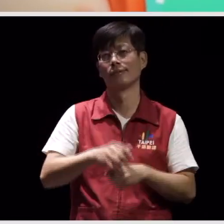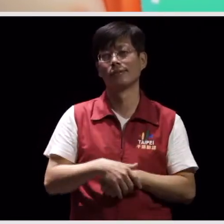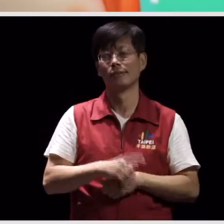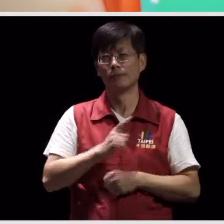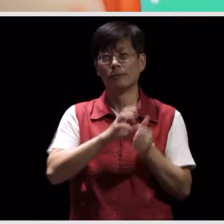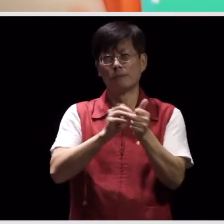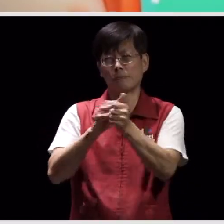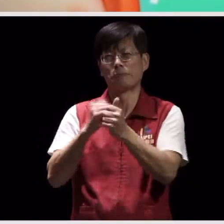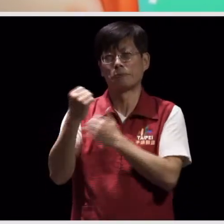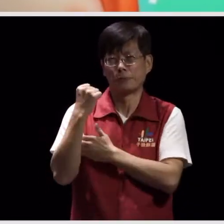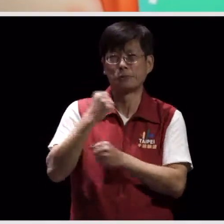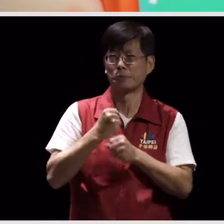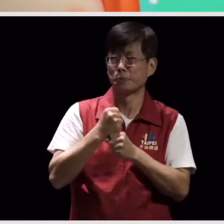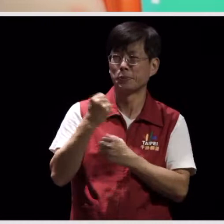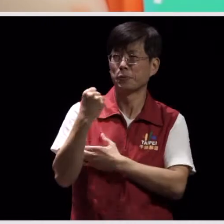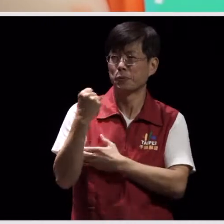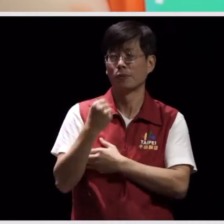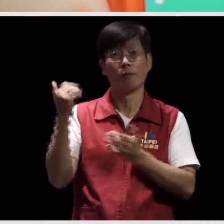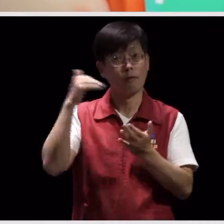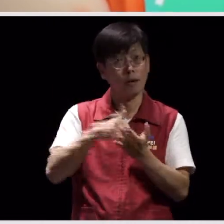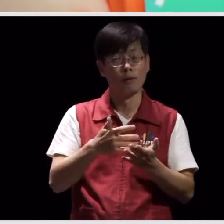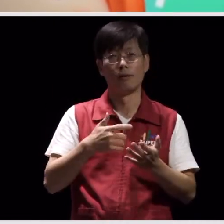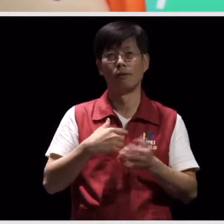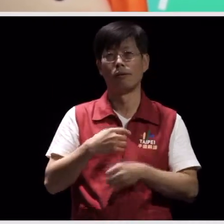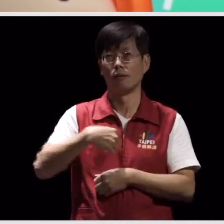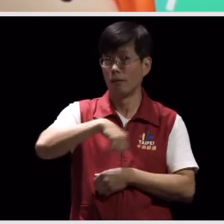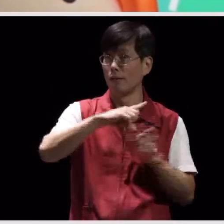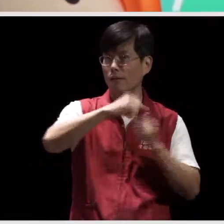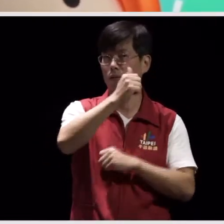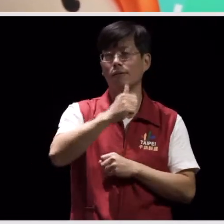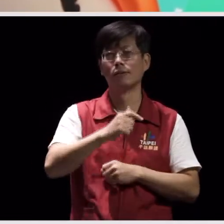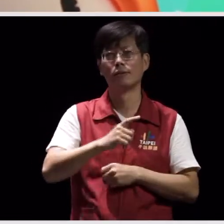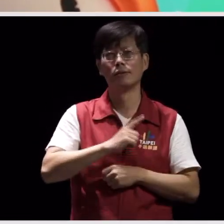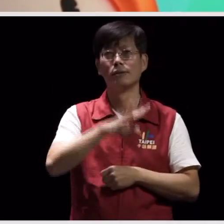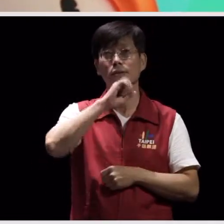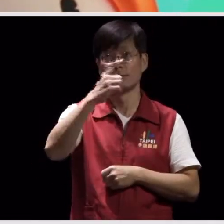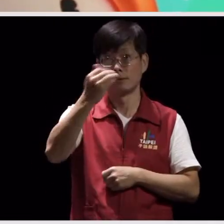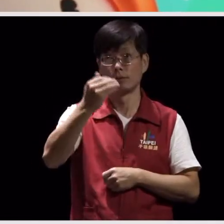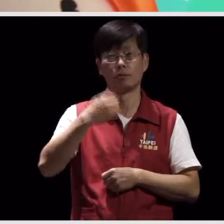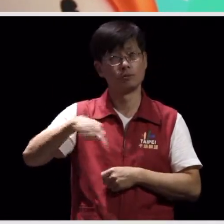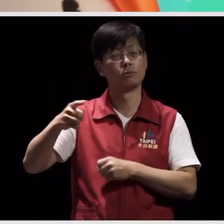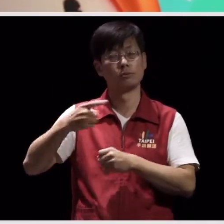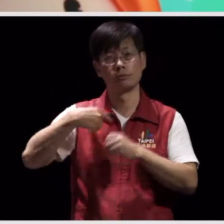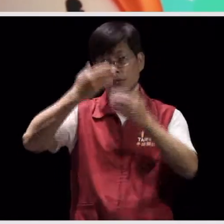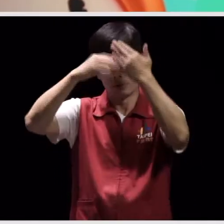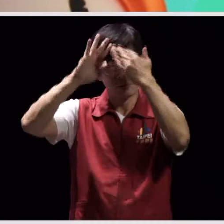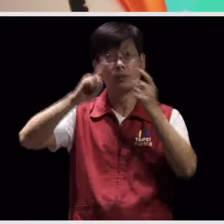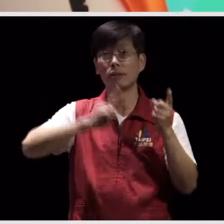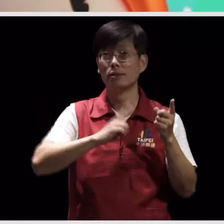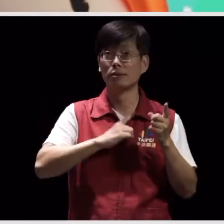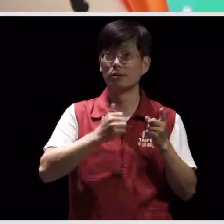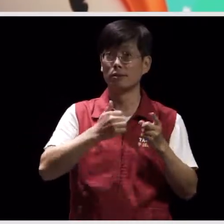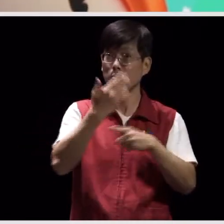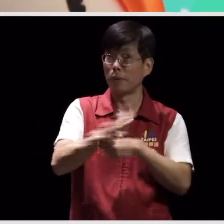学习，这么努力的工作，然后最后跑到了那边。然后那时候在他19岁的时候，他去了印度。大家知道贾博士怎么去世